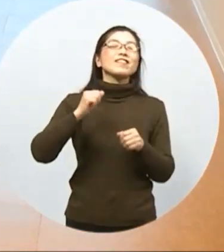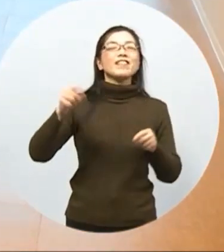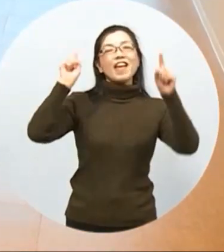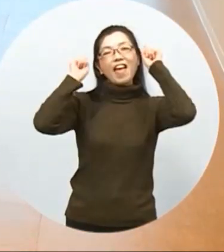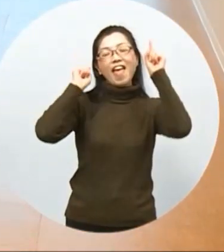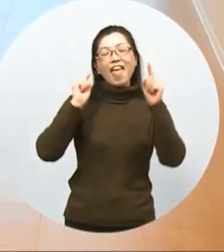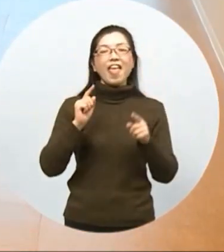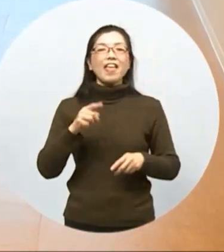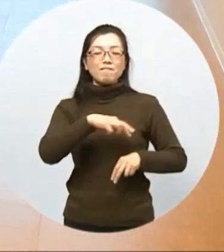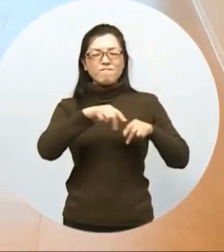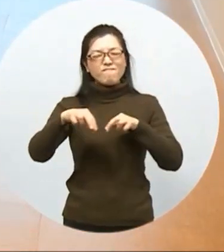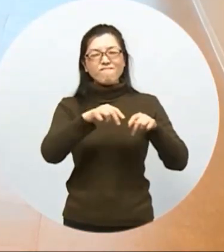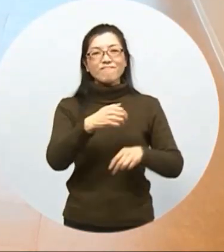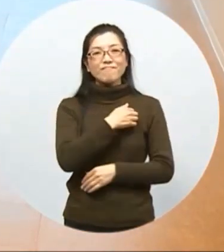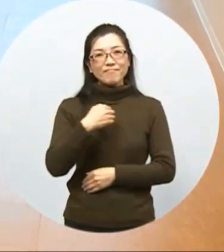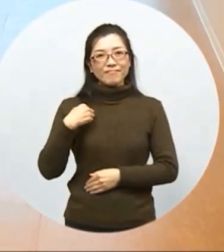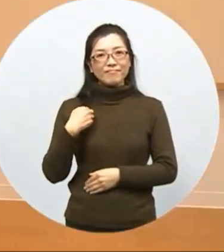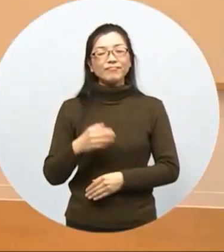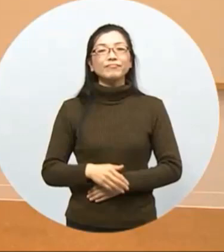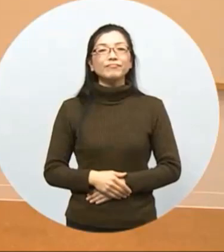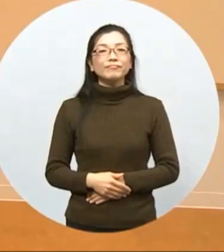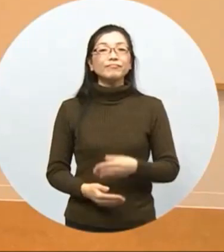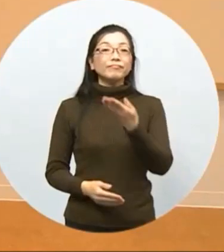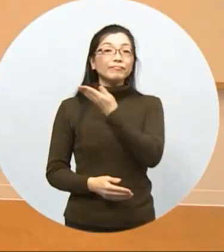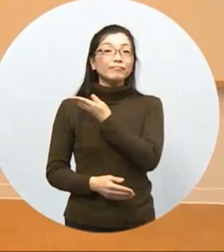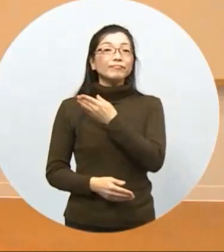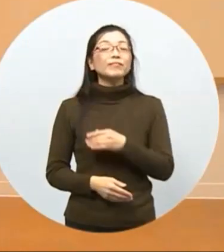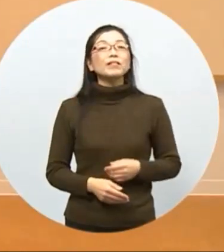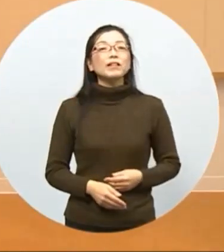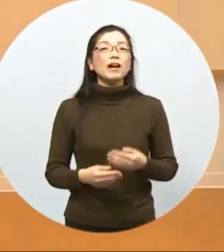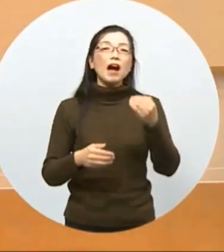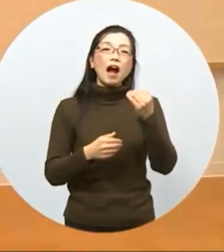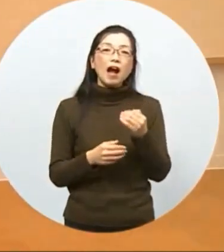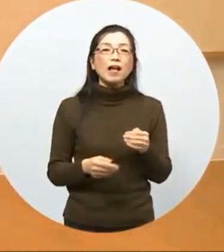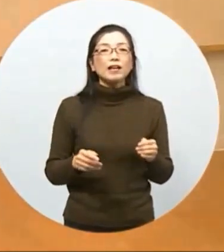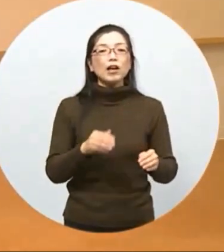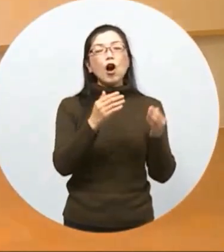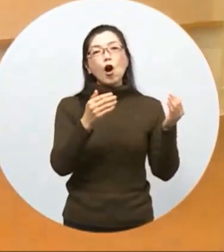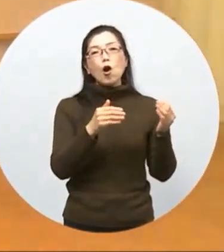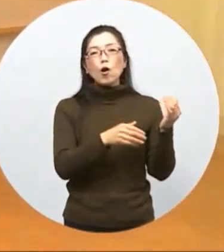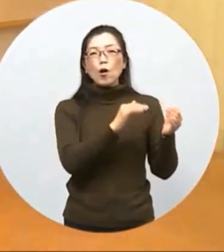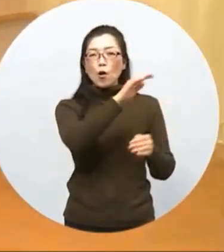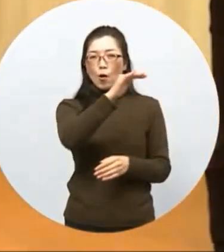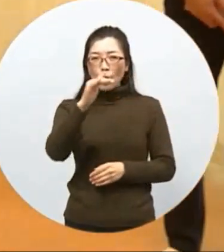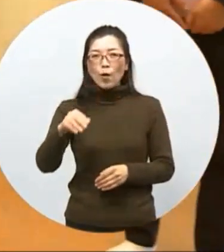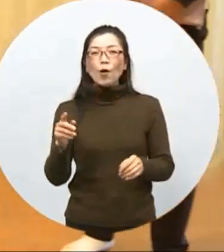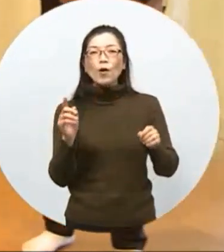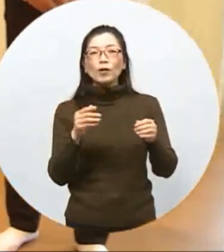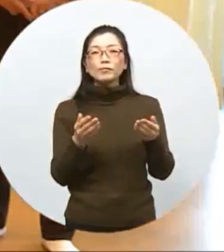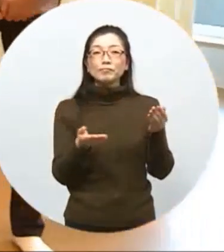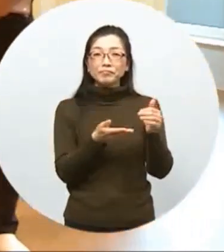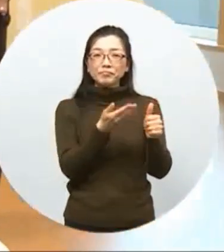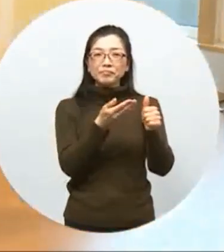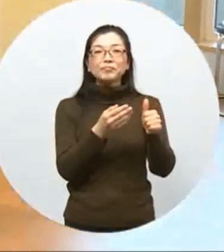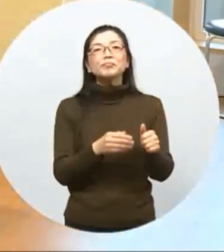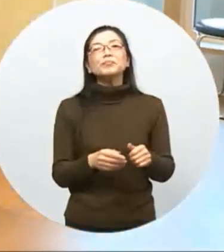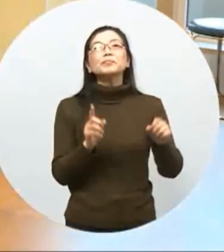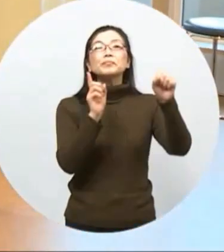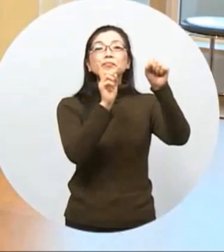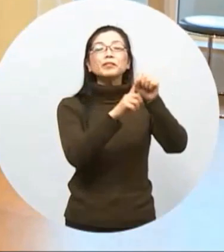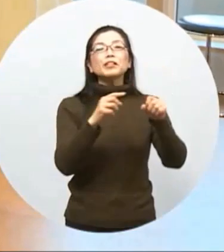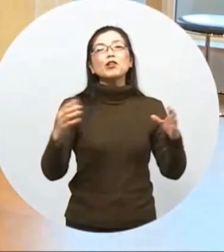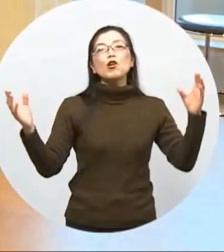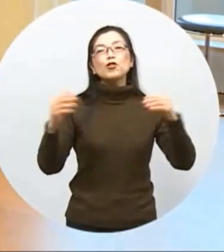ることができるようになっております。こちらは育児向き集会室です。こちらも床暖房が入っており、子どもたち